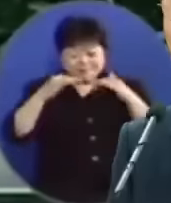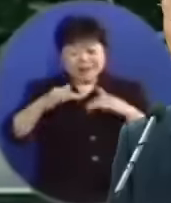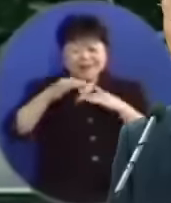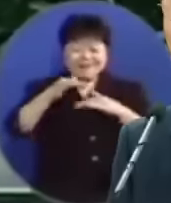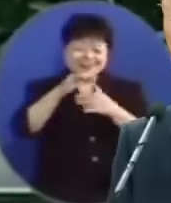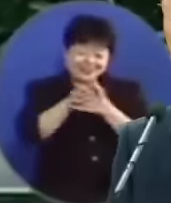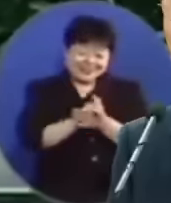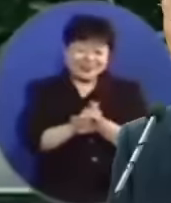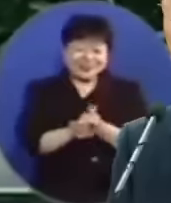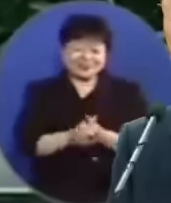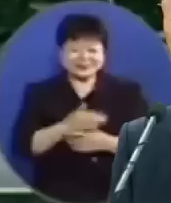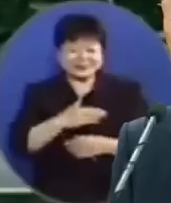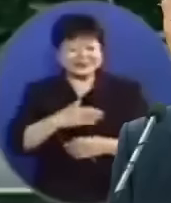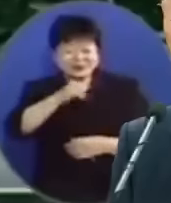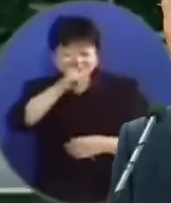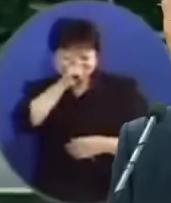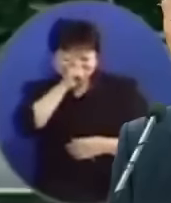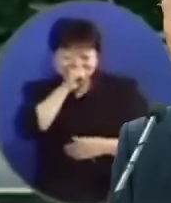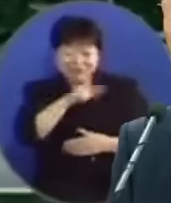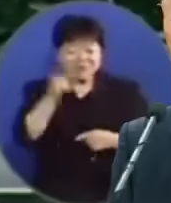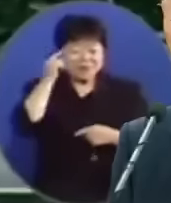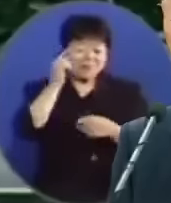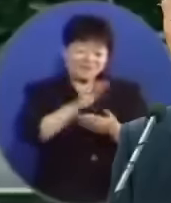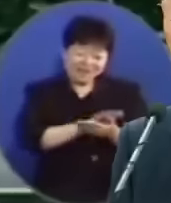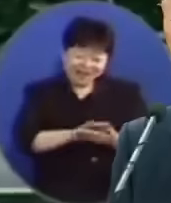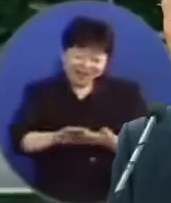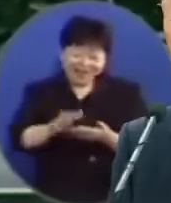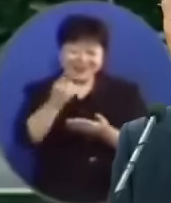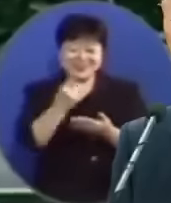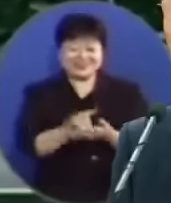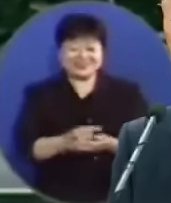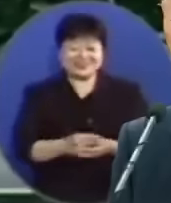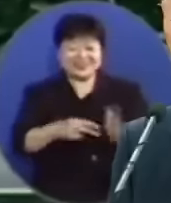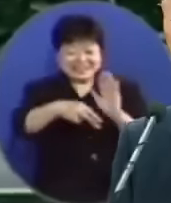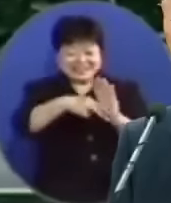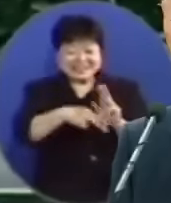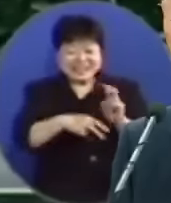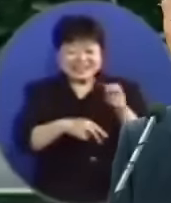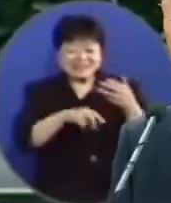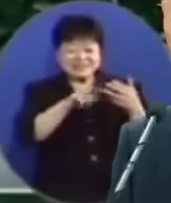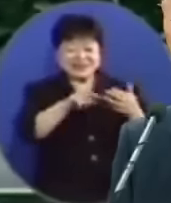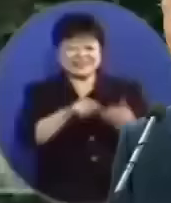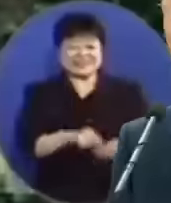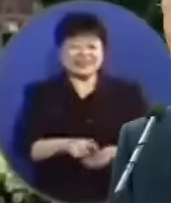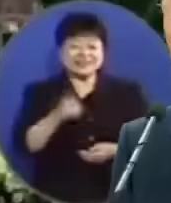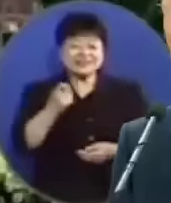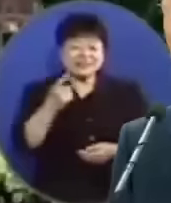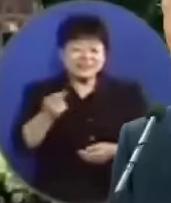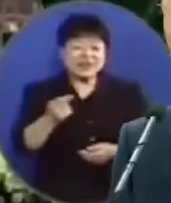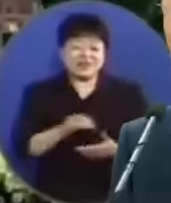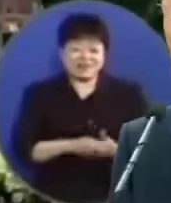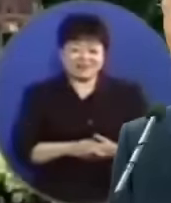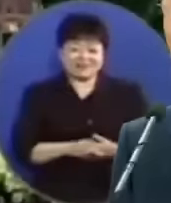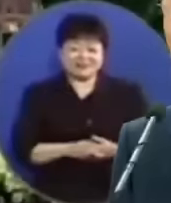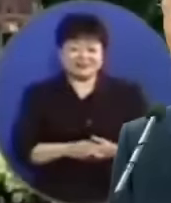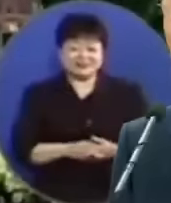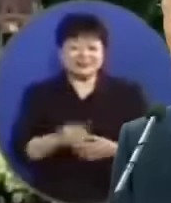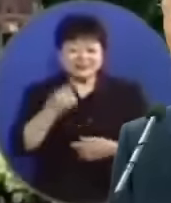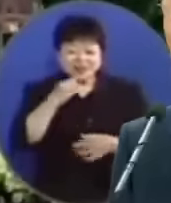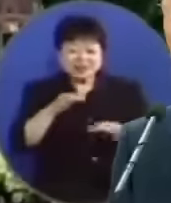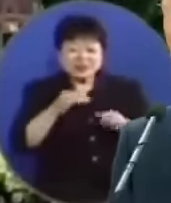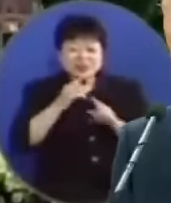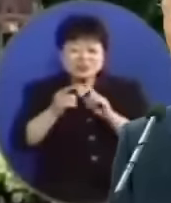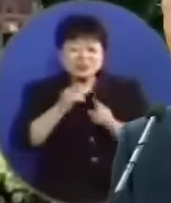기도하면 상쾌해지고 마음이 평안해지는 것입니다. 이사야 28장 11절로 13절에 그러므로 더듬는 입술과